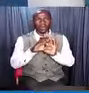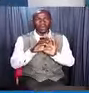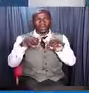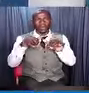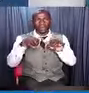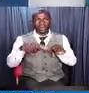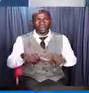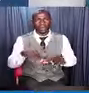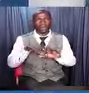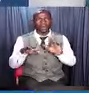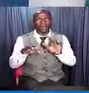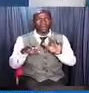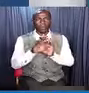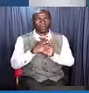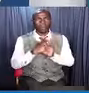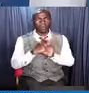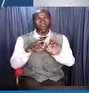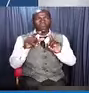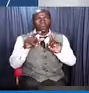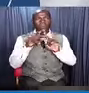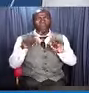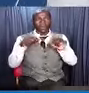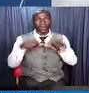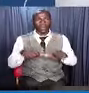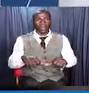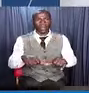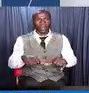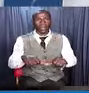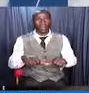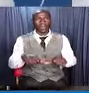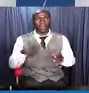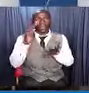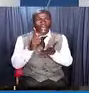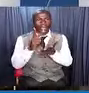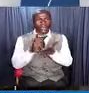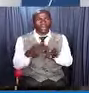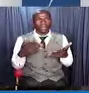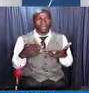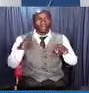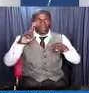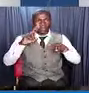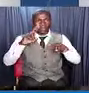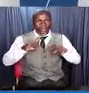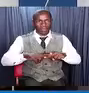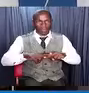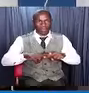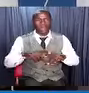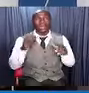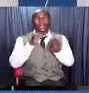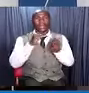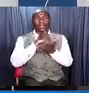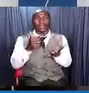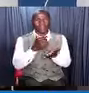the commands. Kukaa. To tarry. Neno kukaa. The word tarry. Kuweka kitu ukae. To keep and sit.